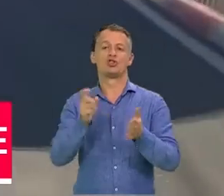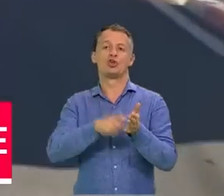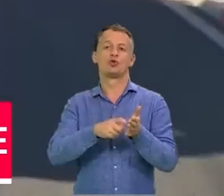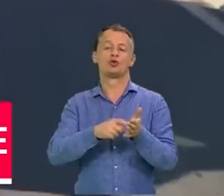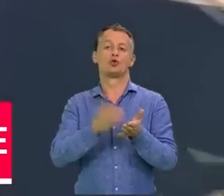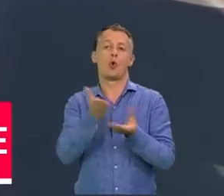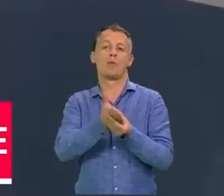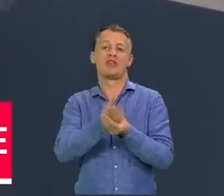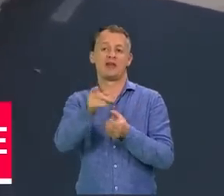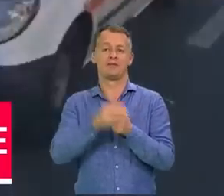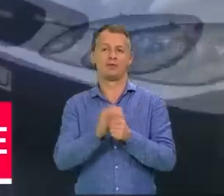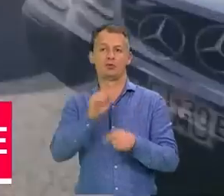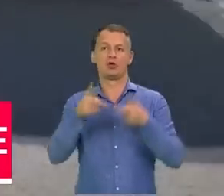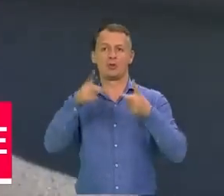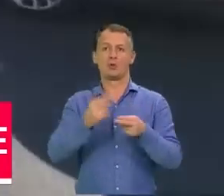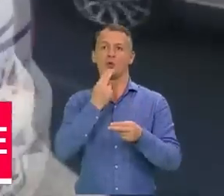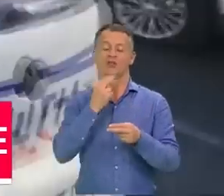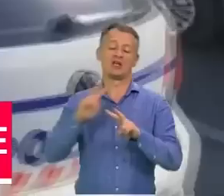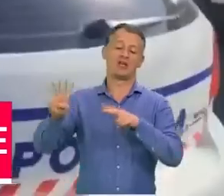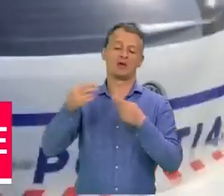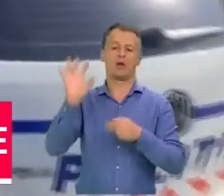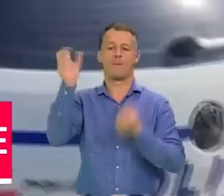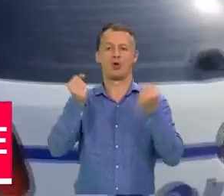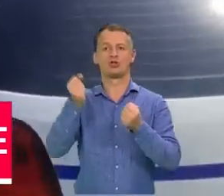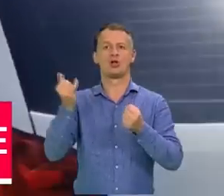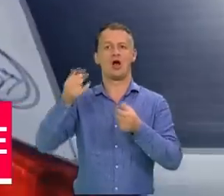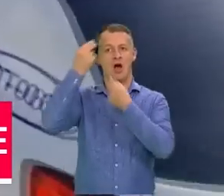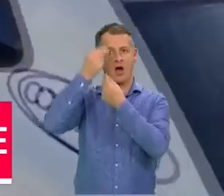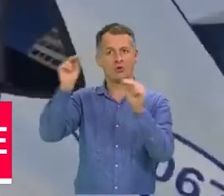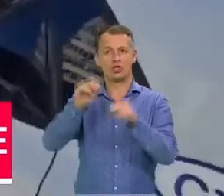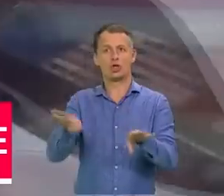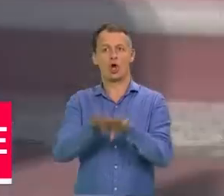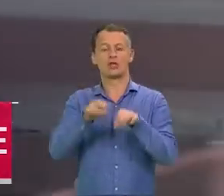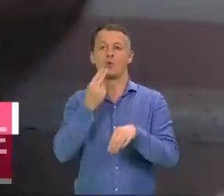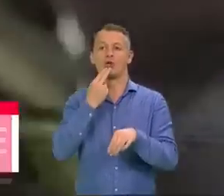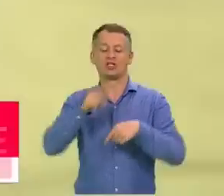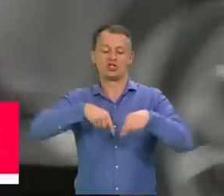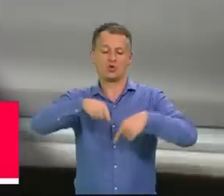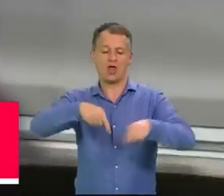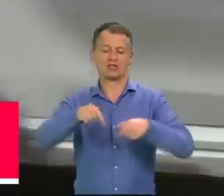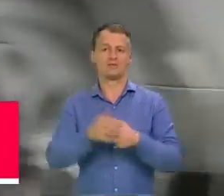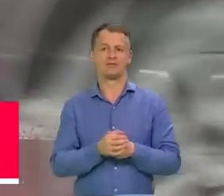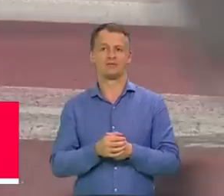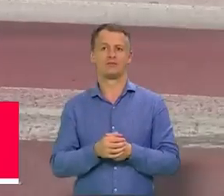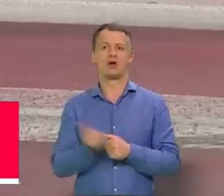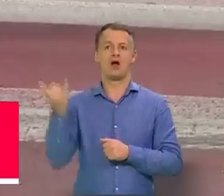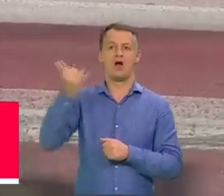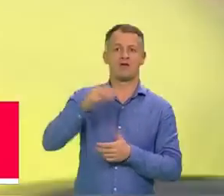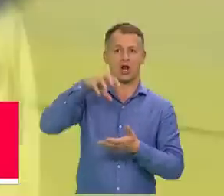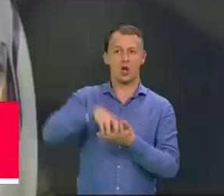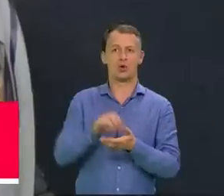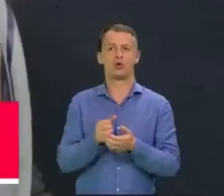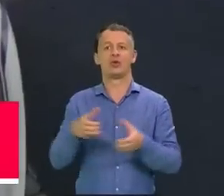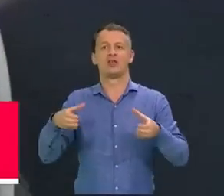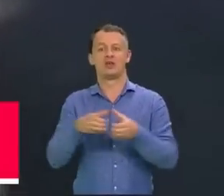ce l-a oprit pe șofer, poliția locală a chemat ambulanța și a anunțat și ofițerii de la rutieră. La locul solicitării s-a deplasat un echipaj SAJ